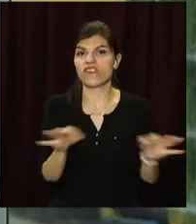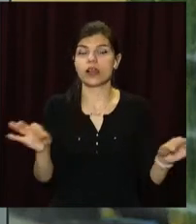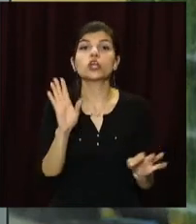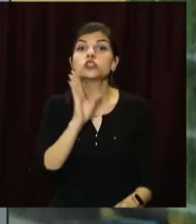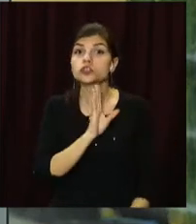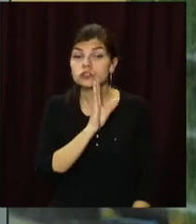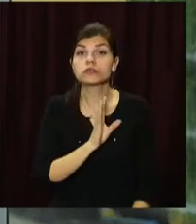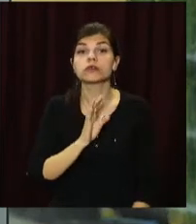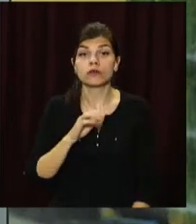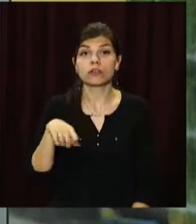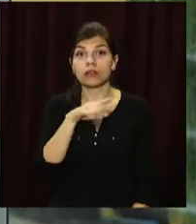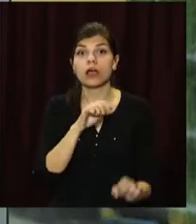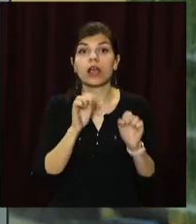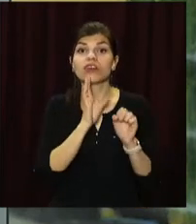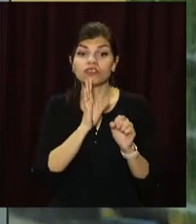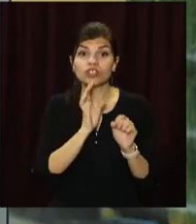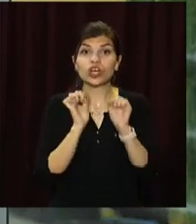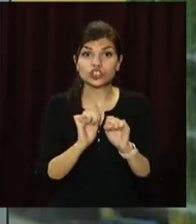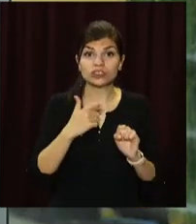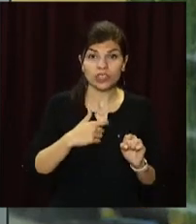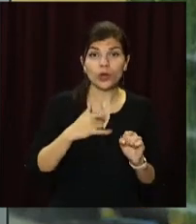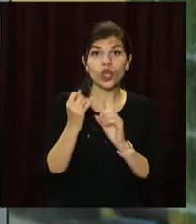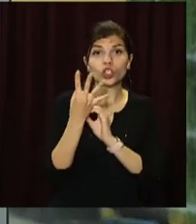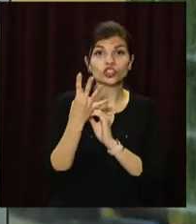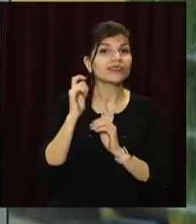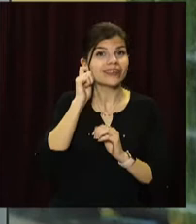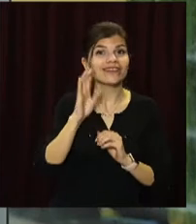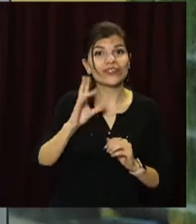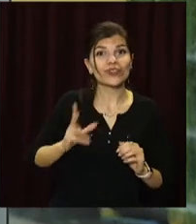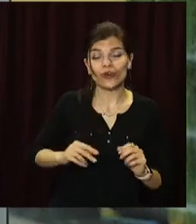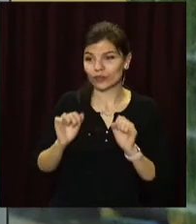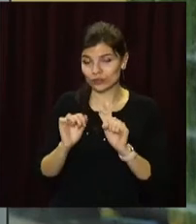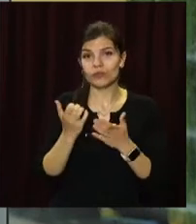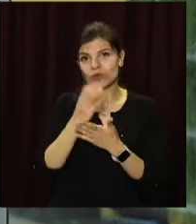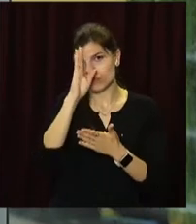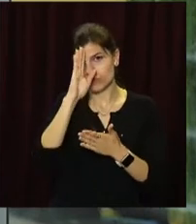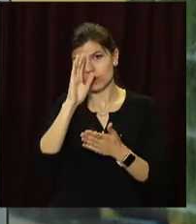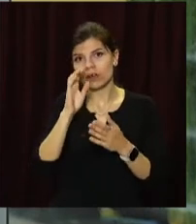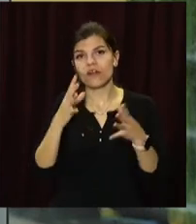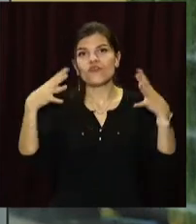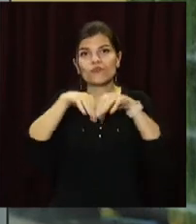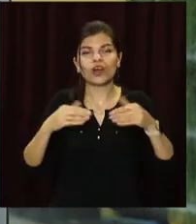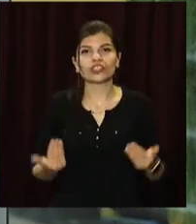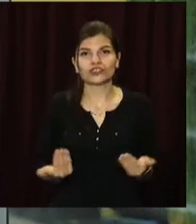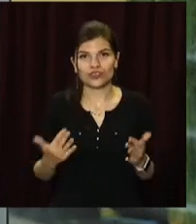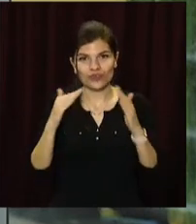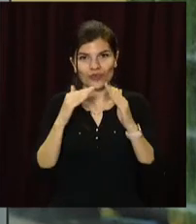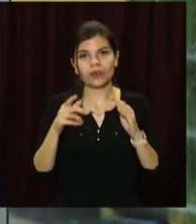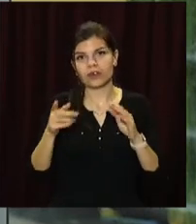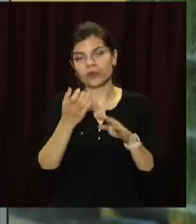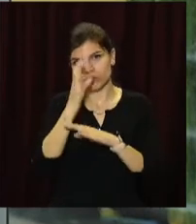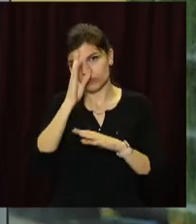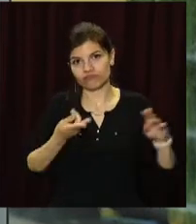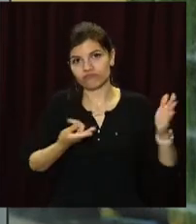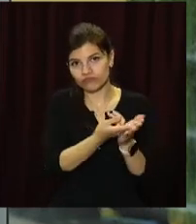зарізала співмешканця, захищаючи себе та 14-річну доньку, змінили запобіжний захід. На черговому засіданні суддя скасував домашній